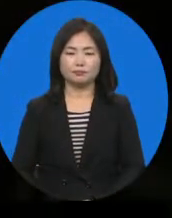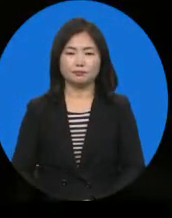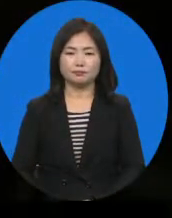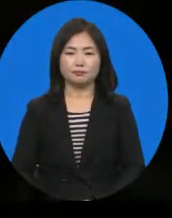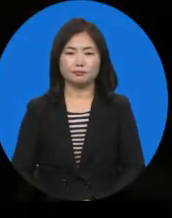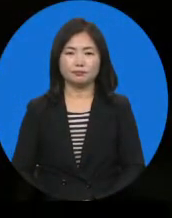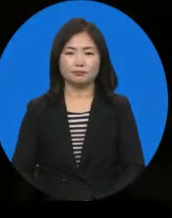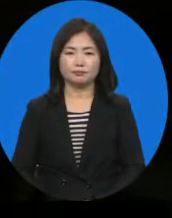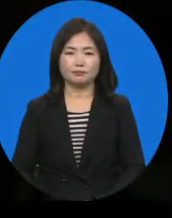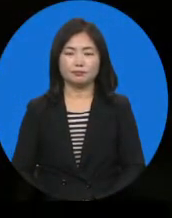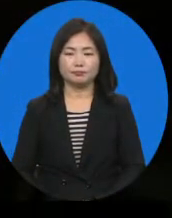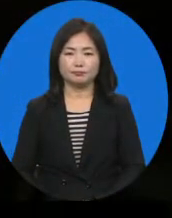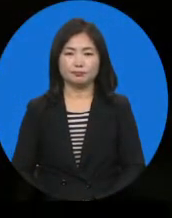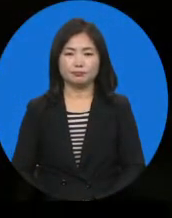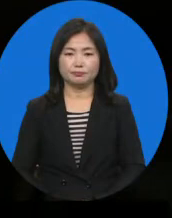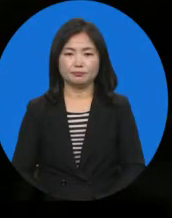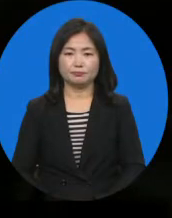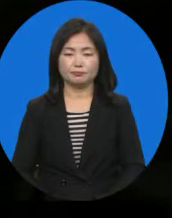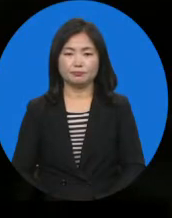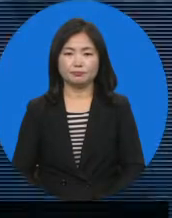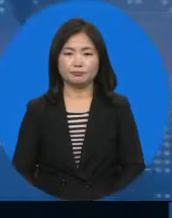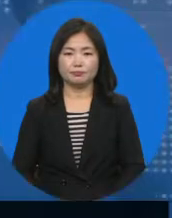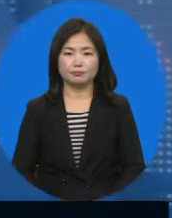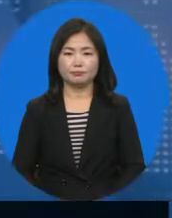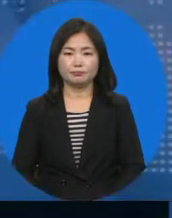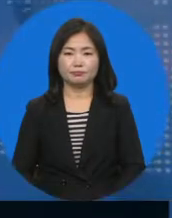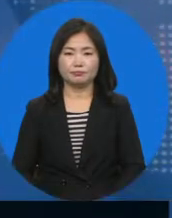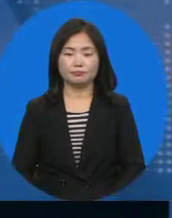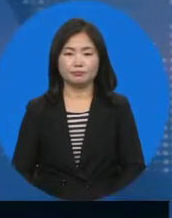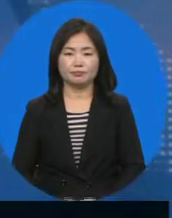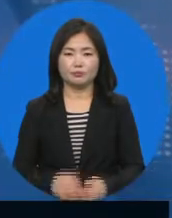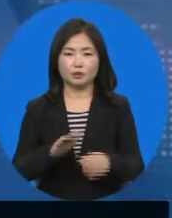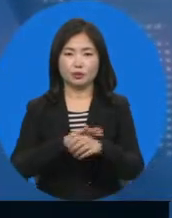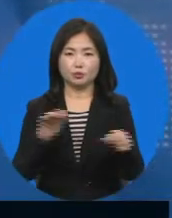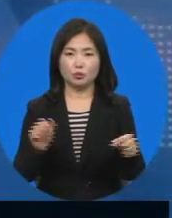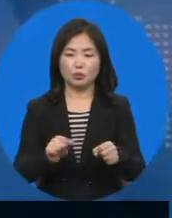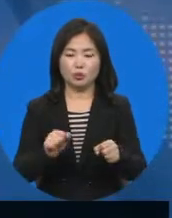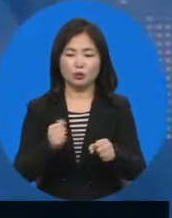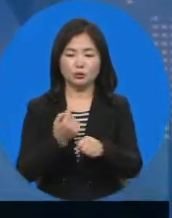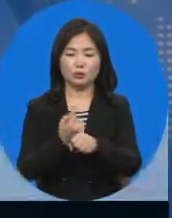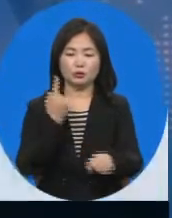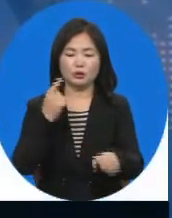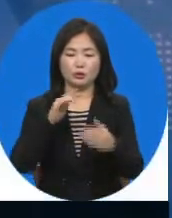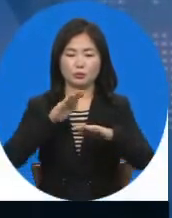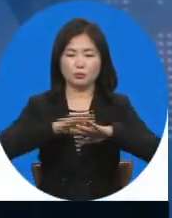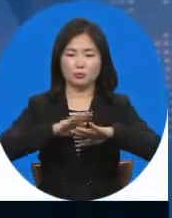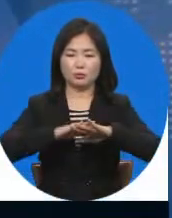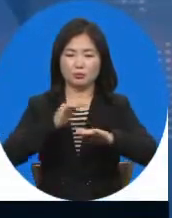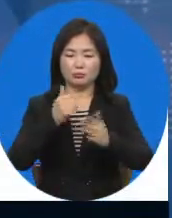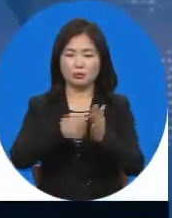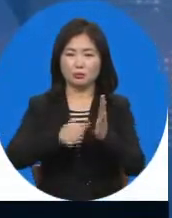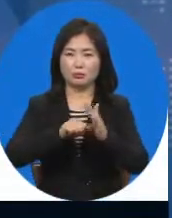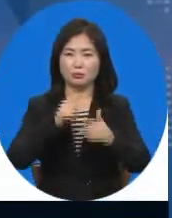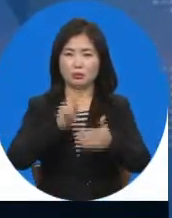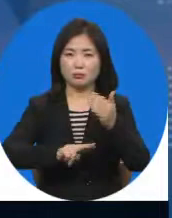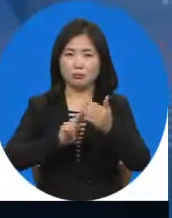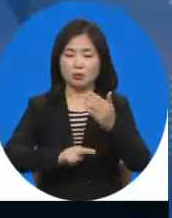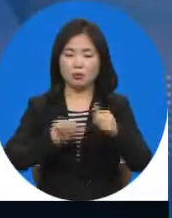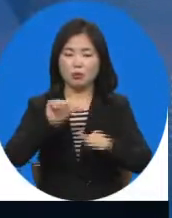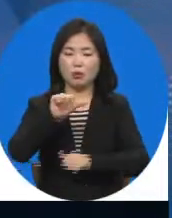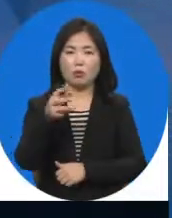뉴스 박재형 입니다 경성 또는 지난해 농식품 수출의 게 옥